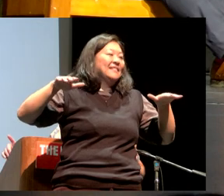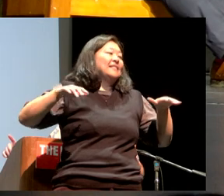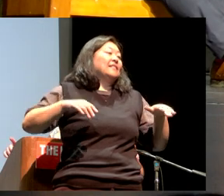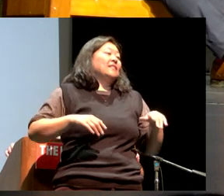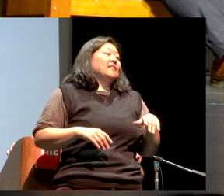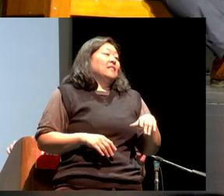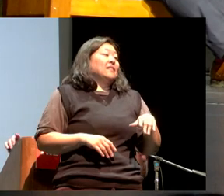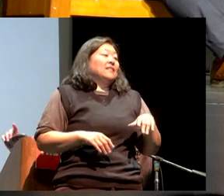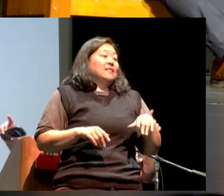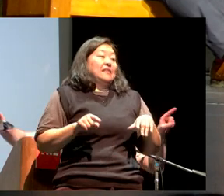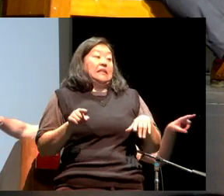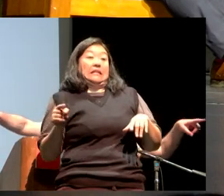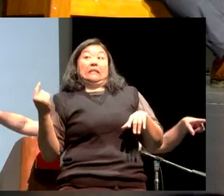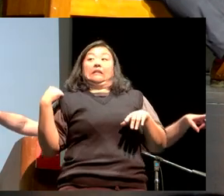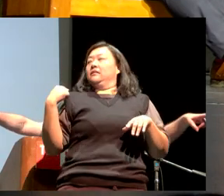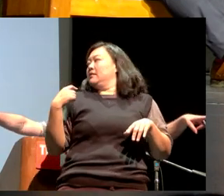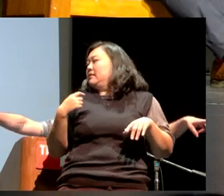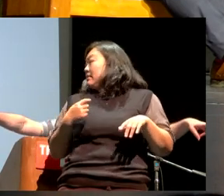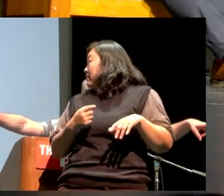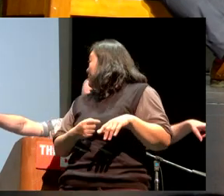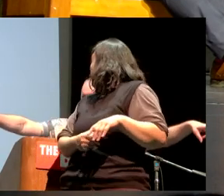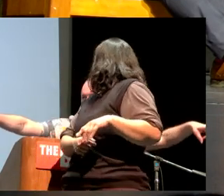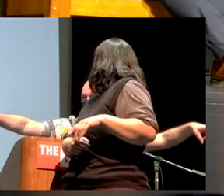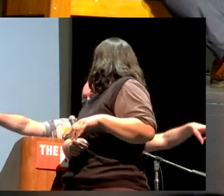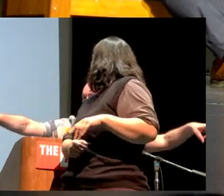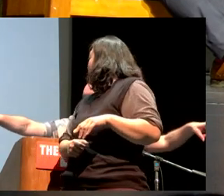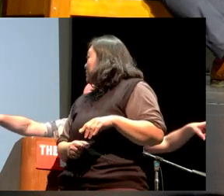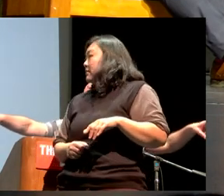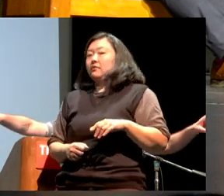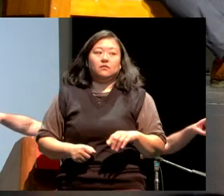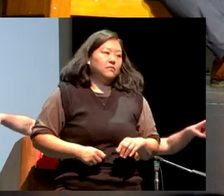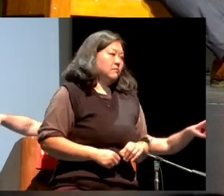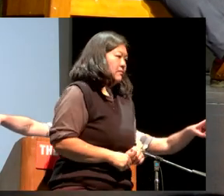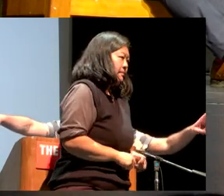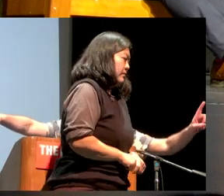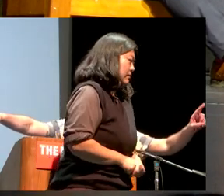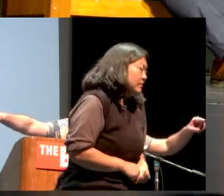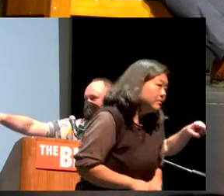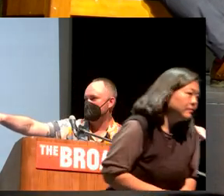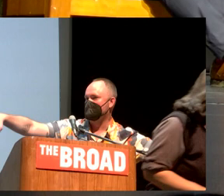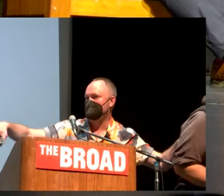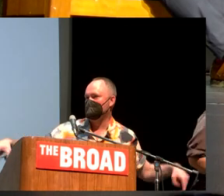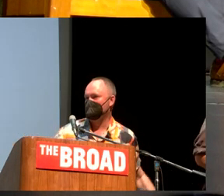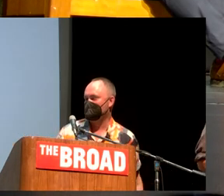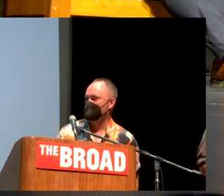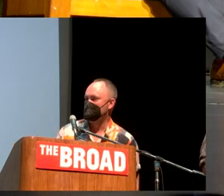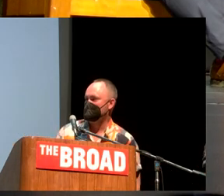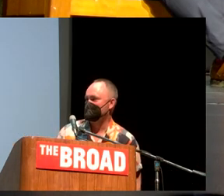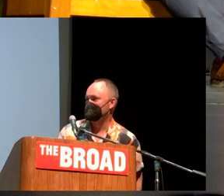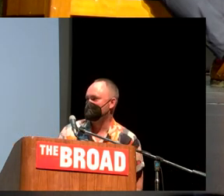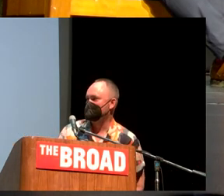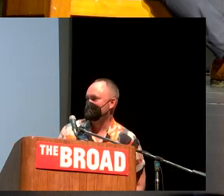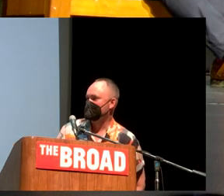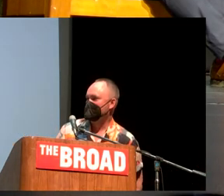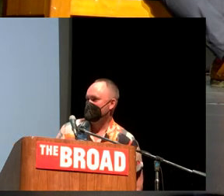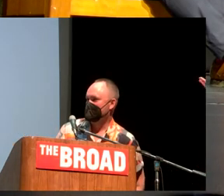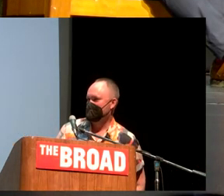Very quickly, I'm sorry. There are microphones at the front of the aisles for the audience. If you want to come down, then everyone will be able to hear